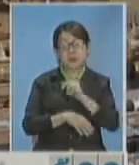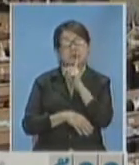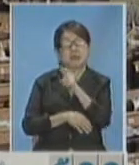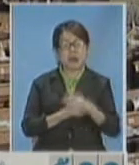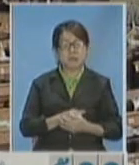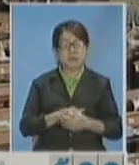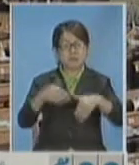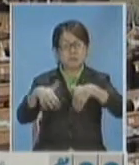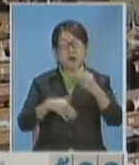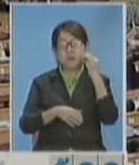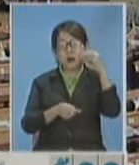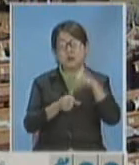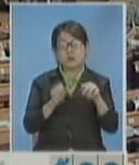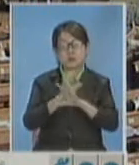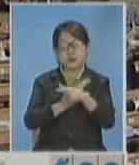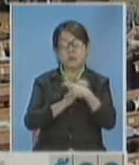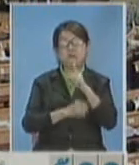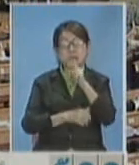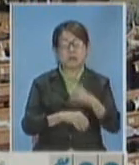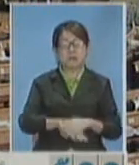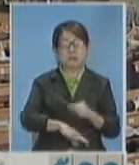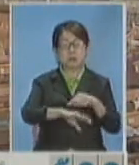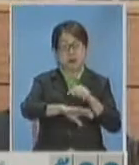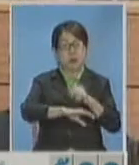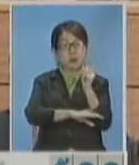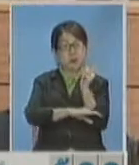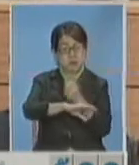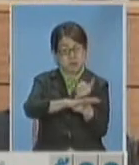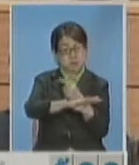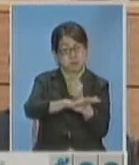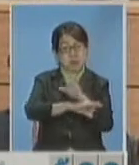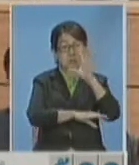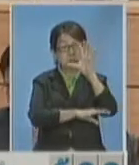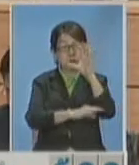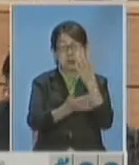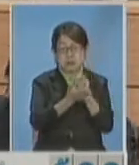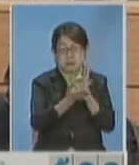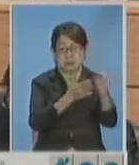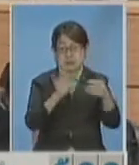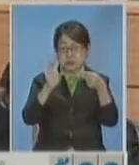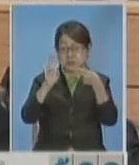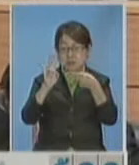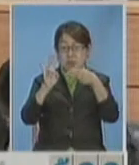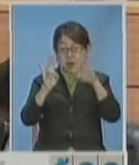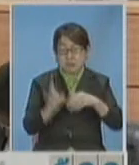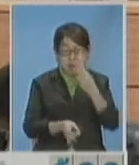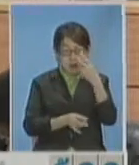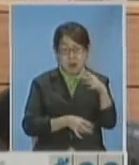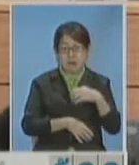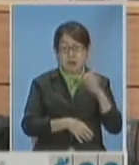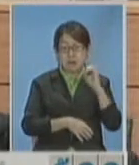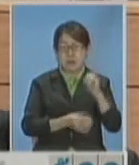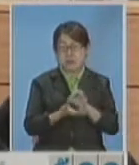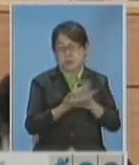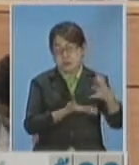ากจังหวัดชัยภูมิดูครับว่าก็เห็นนาฬิกาเรือนละ 75,000 บาทหรือไม่ซื้อทั้งสิ้น